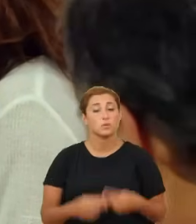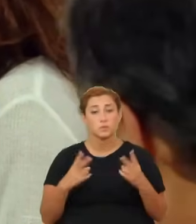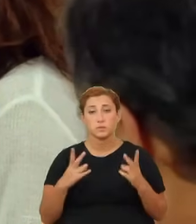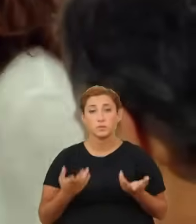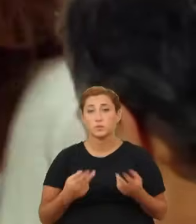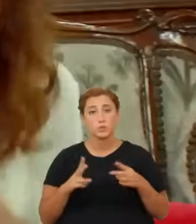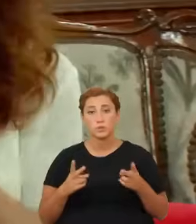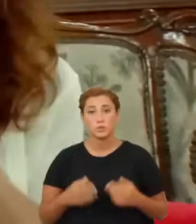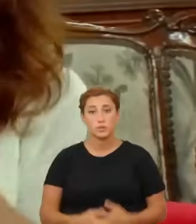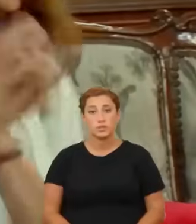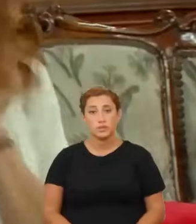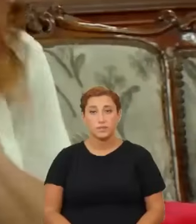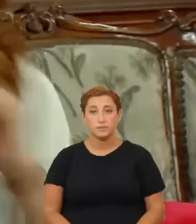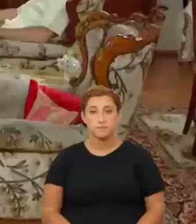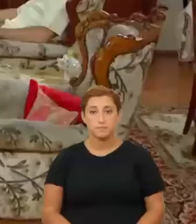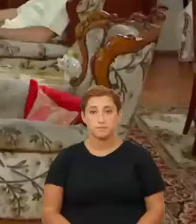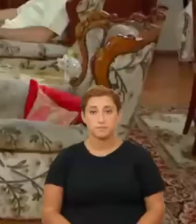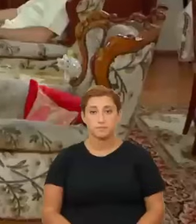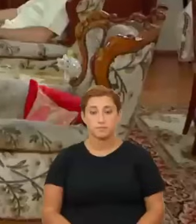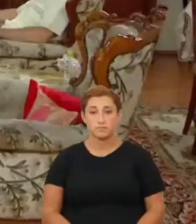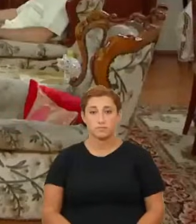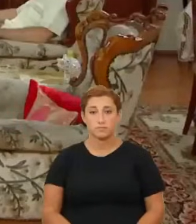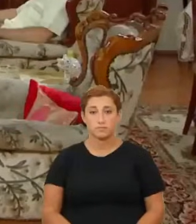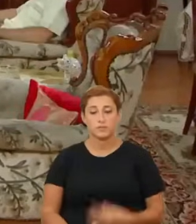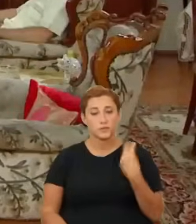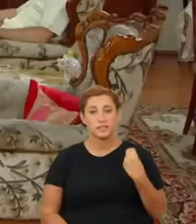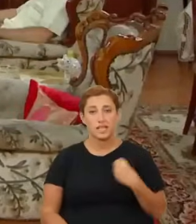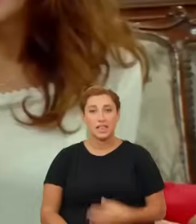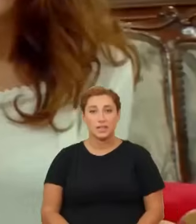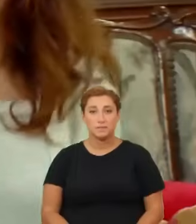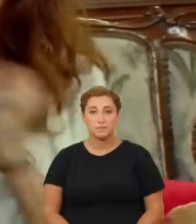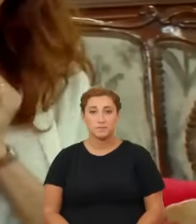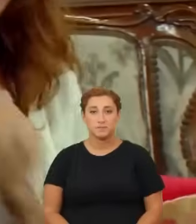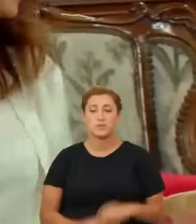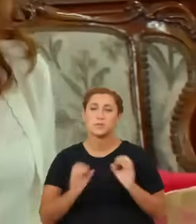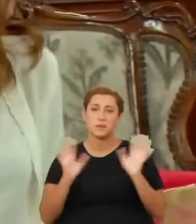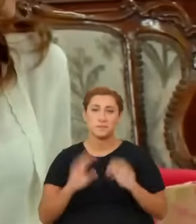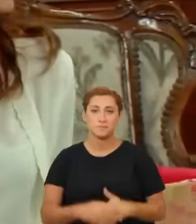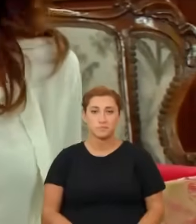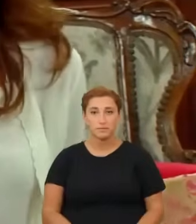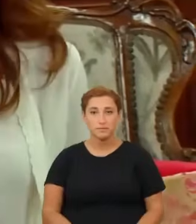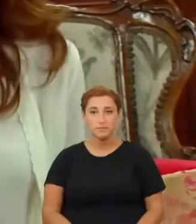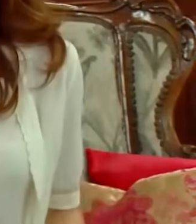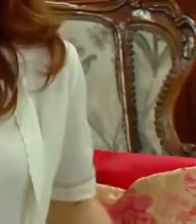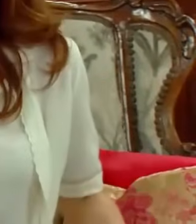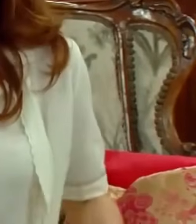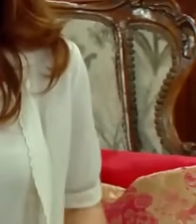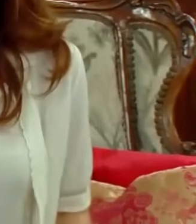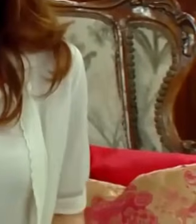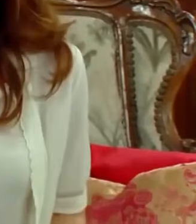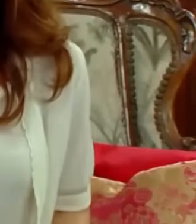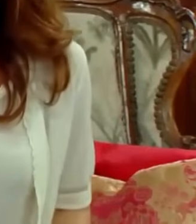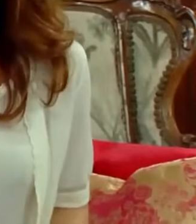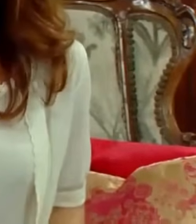Olur. Olur tabii. Yani. Güzel. Harika. Ahmet